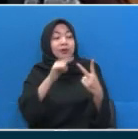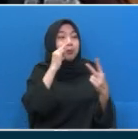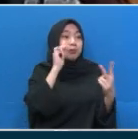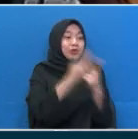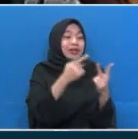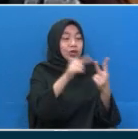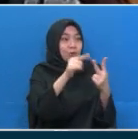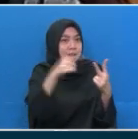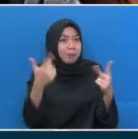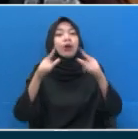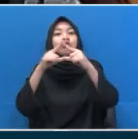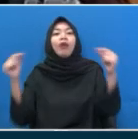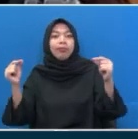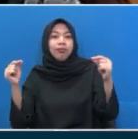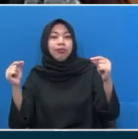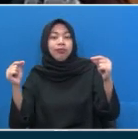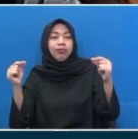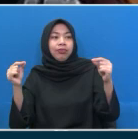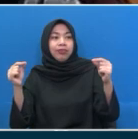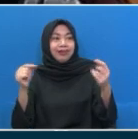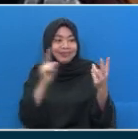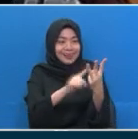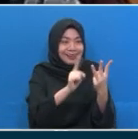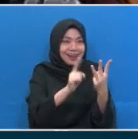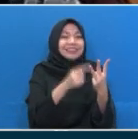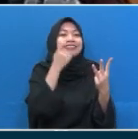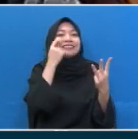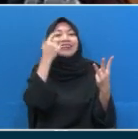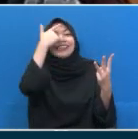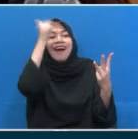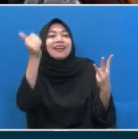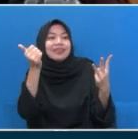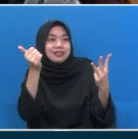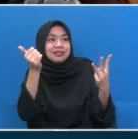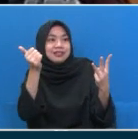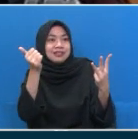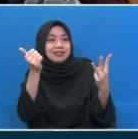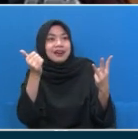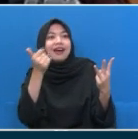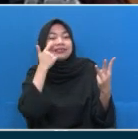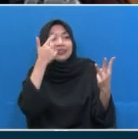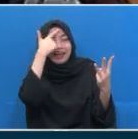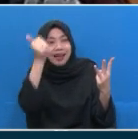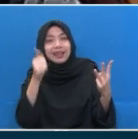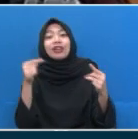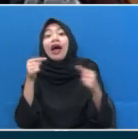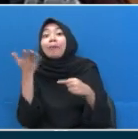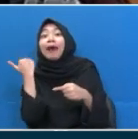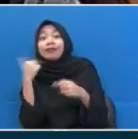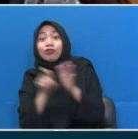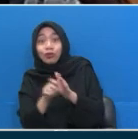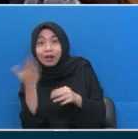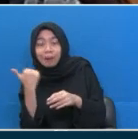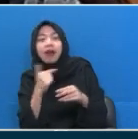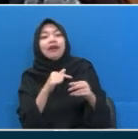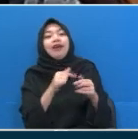Nah lalu keterangan ahli nah keterangan ahli ini kan kita bisa pergunakan tadi saya katakan oleh ini ya